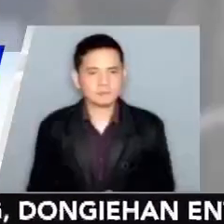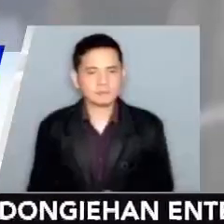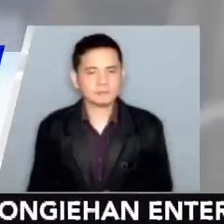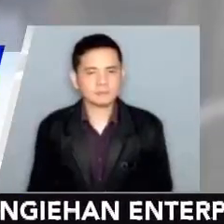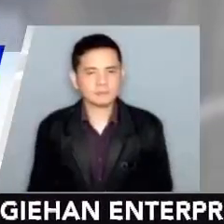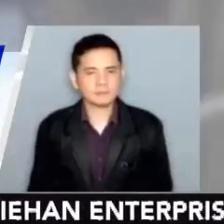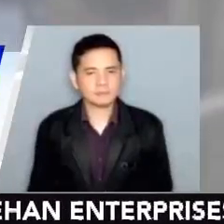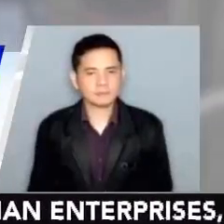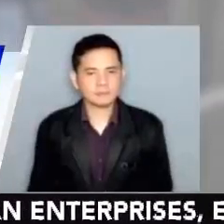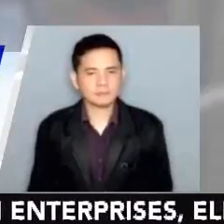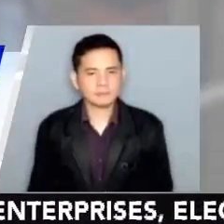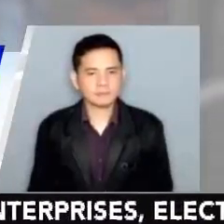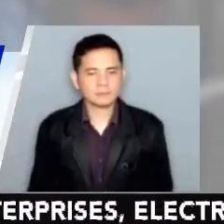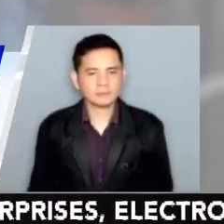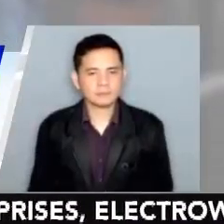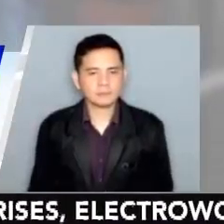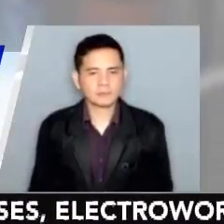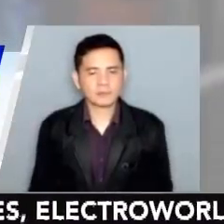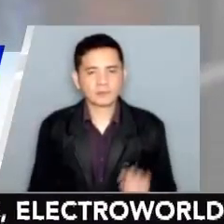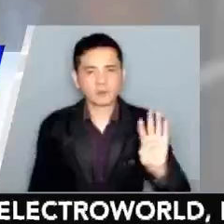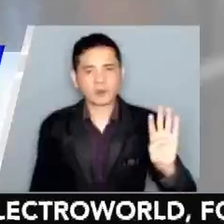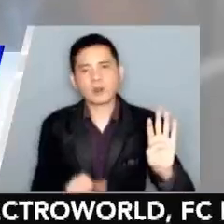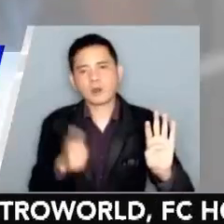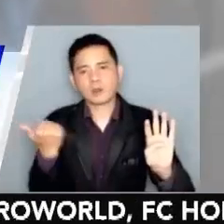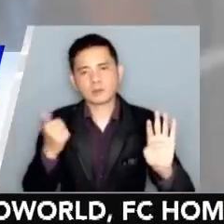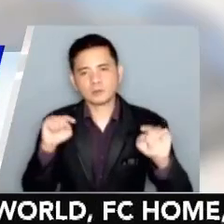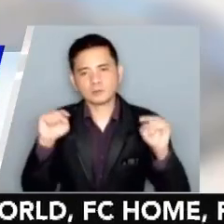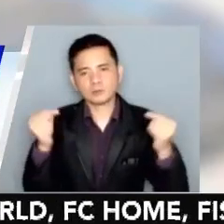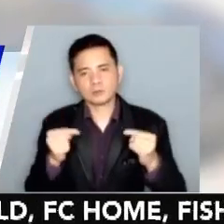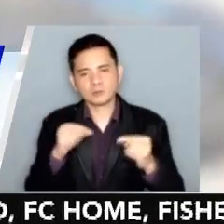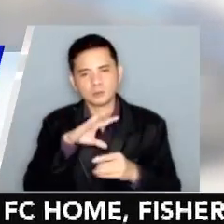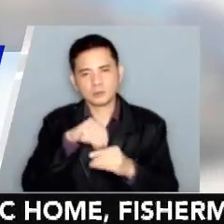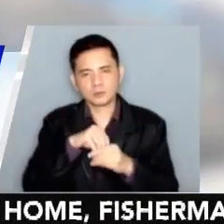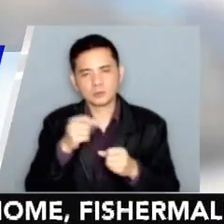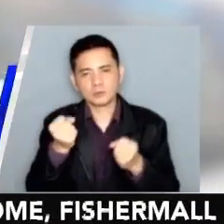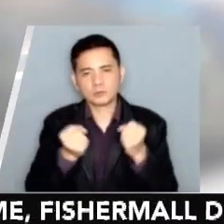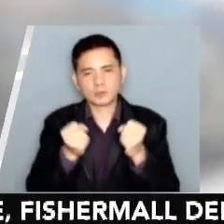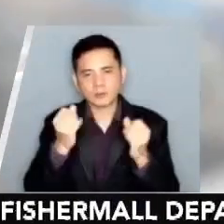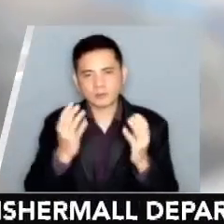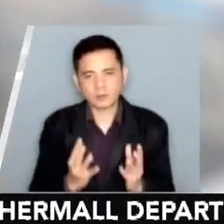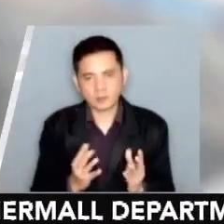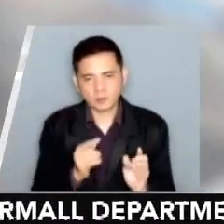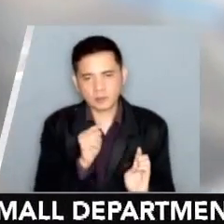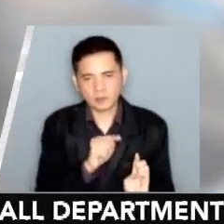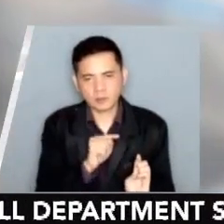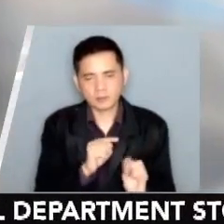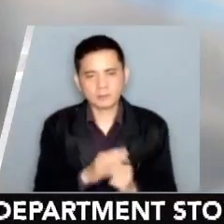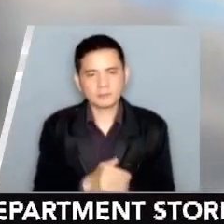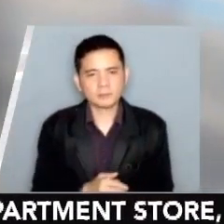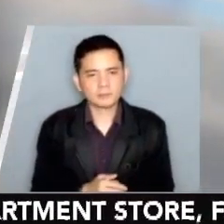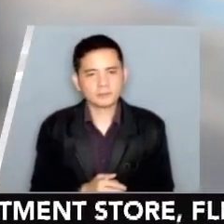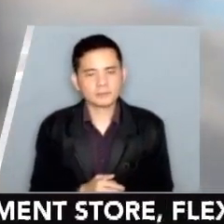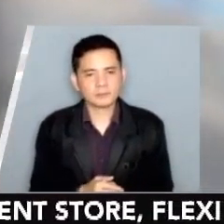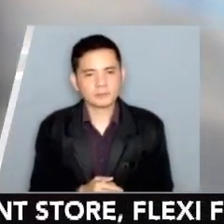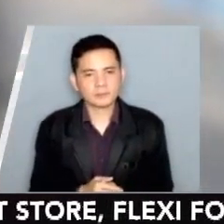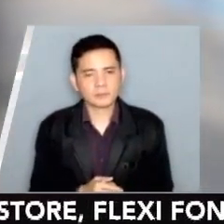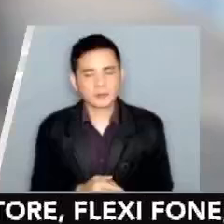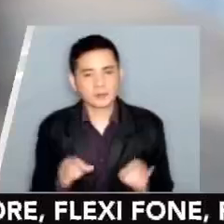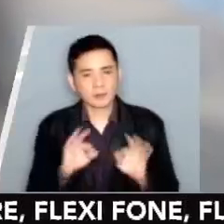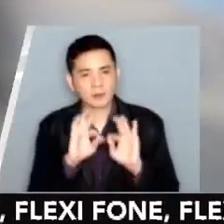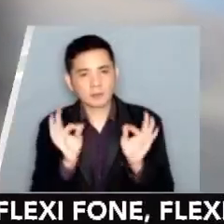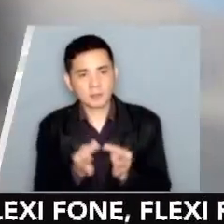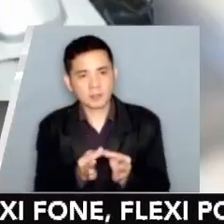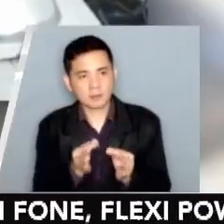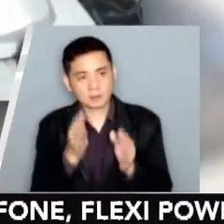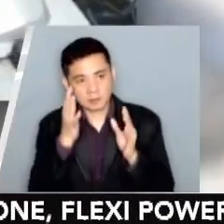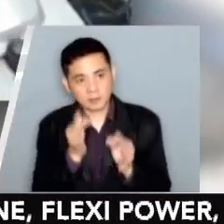kanyang ulo. Apat naman ang sugatan kabilang ang driver ng nakabanggang truck. Wala pang desisyon ng kaanak ng mga biktima kung